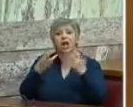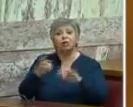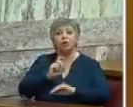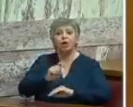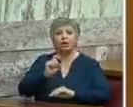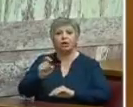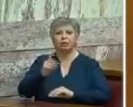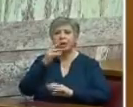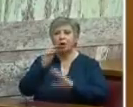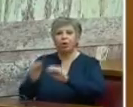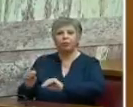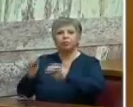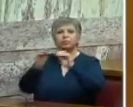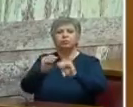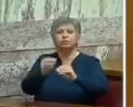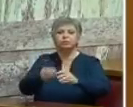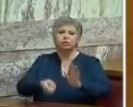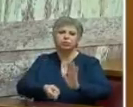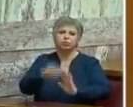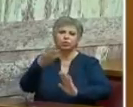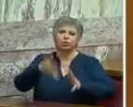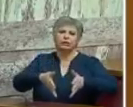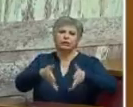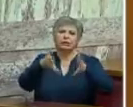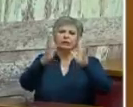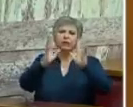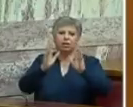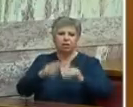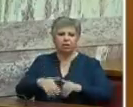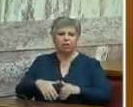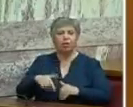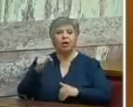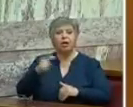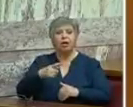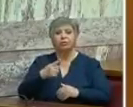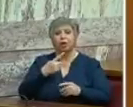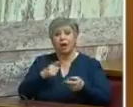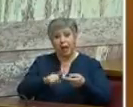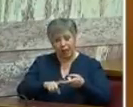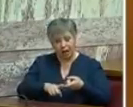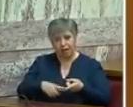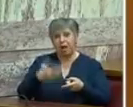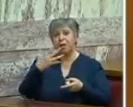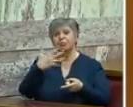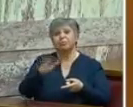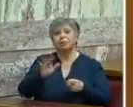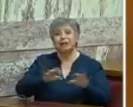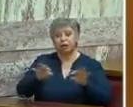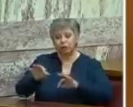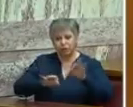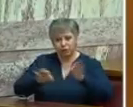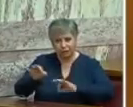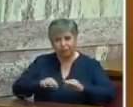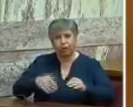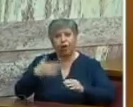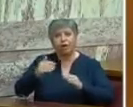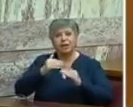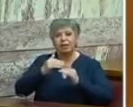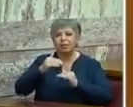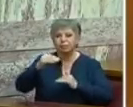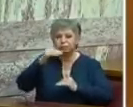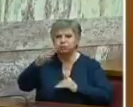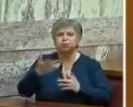Που βγάζει ένα διαγωνισμό που έλεγε πρέπει να είναι 300 μέτρα από το παλιό, να είναι ημιτελές, να είναι τόσο τα πατώματα, τόσο οι